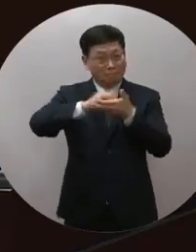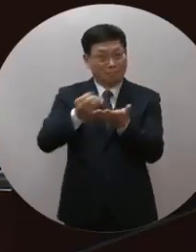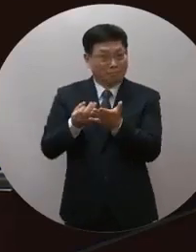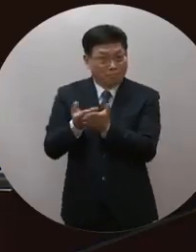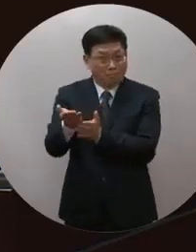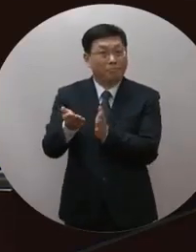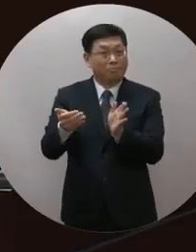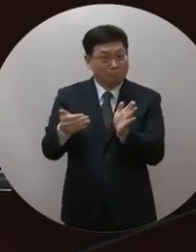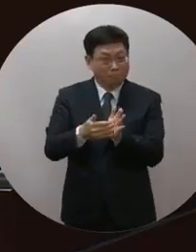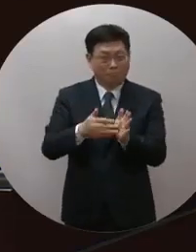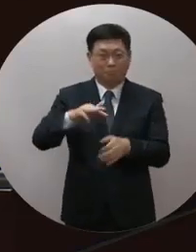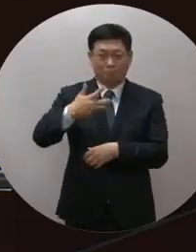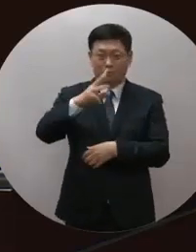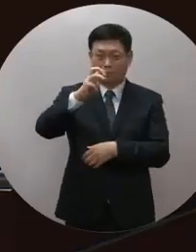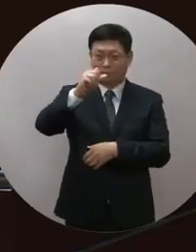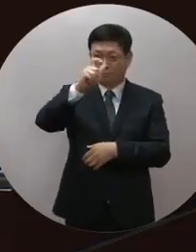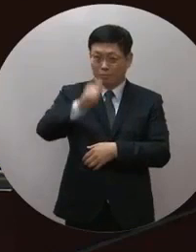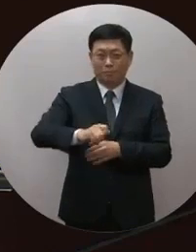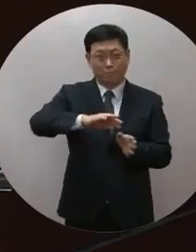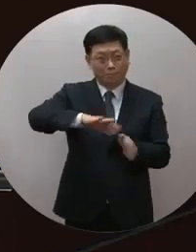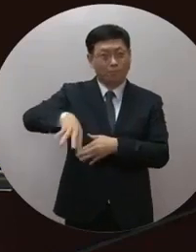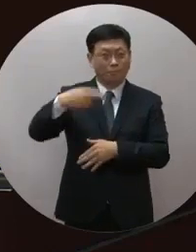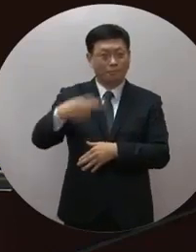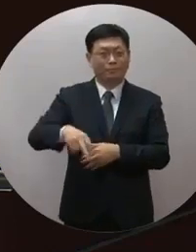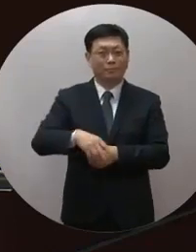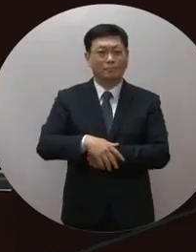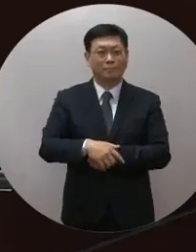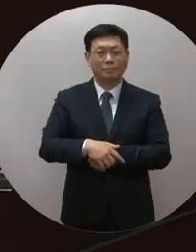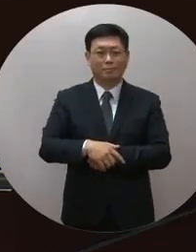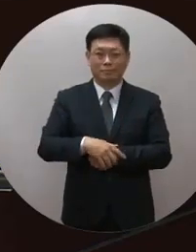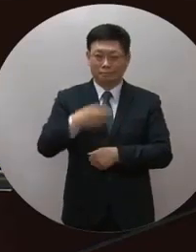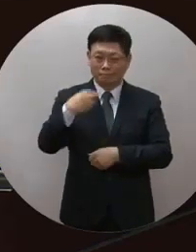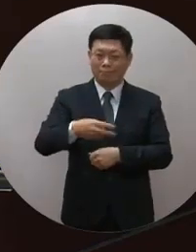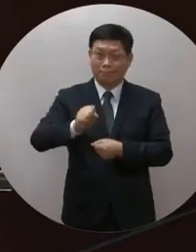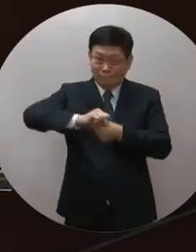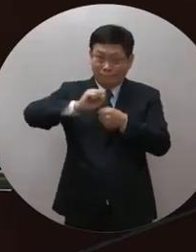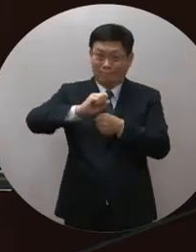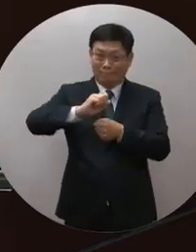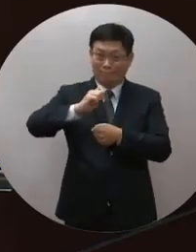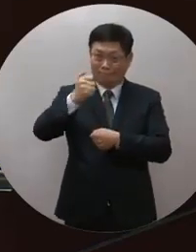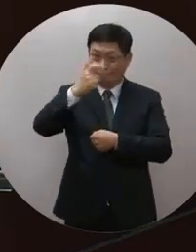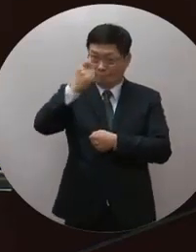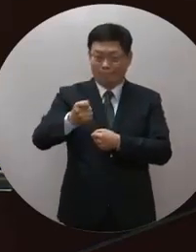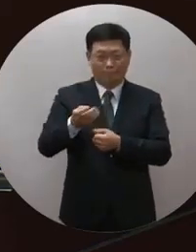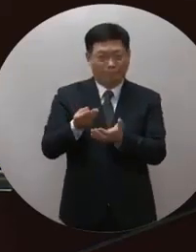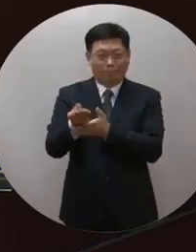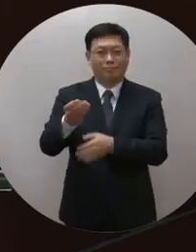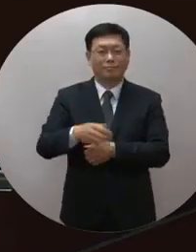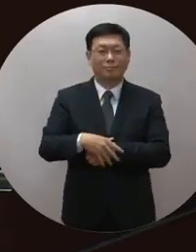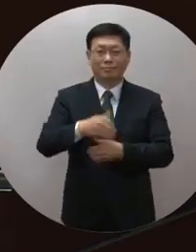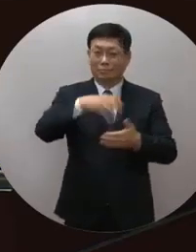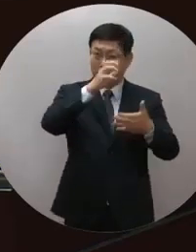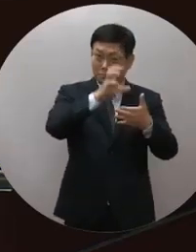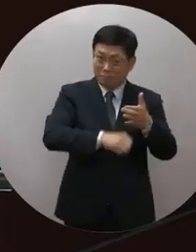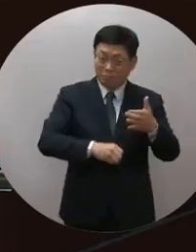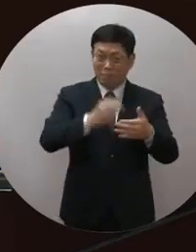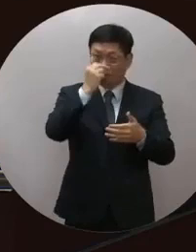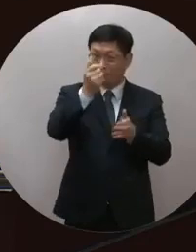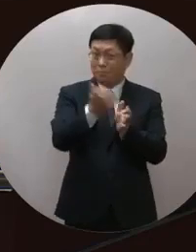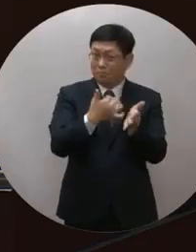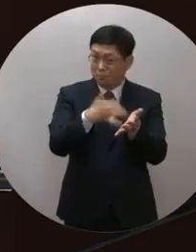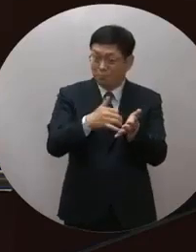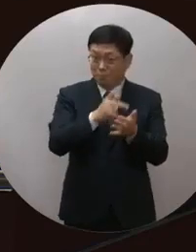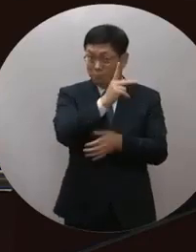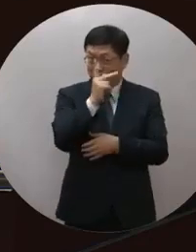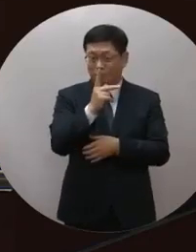本835亿元，另外还额外多还了50亿元，扣除特别预算的举